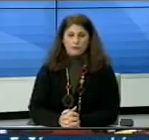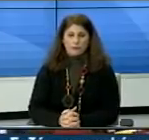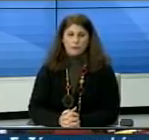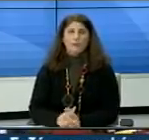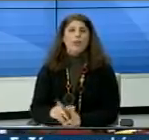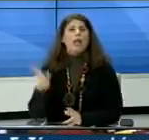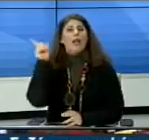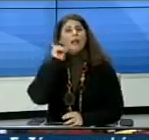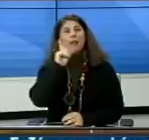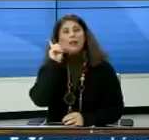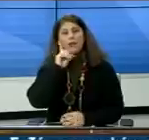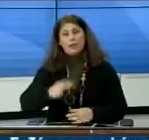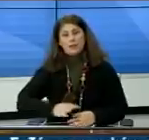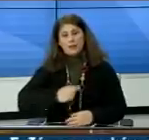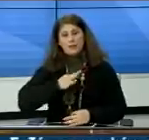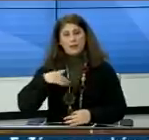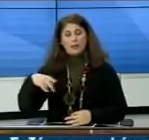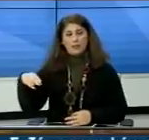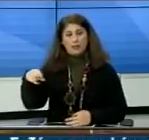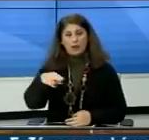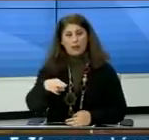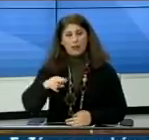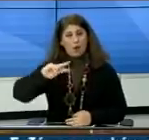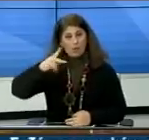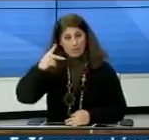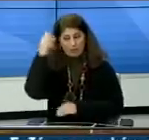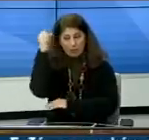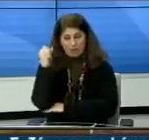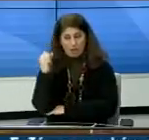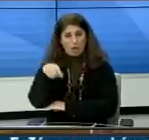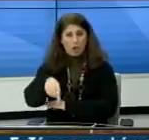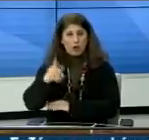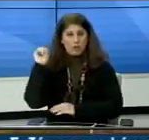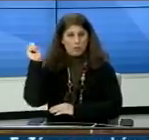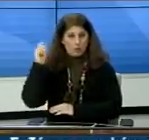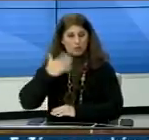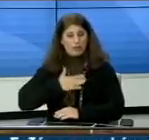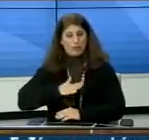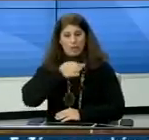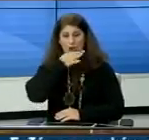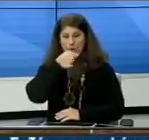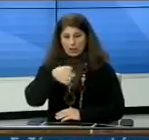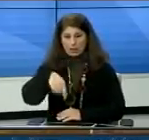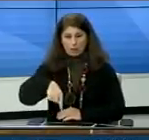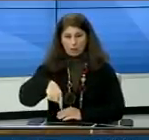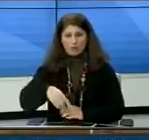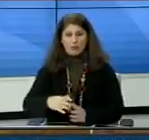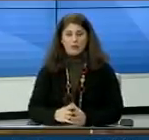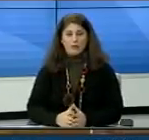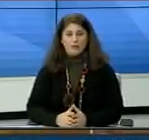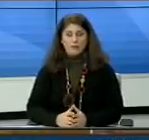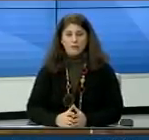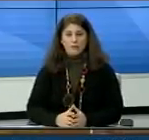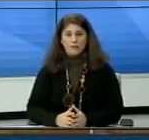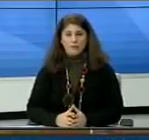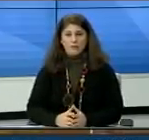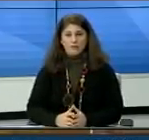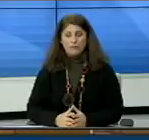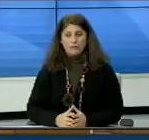Κυρίες και κύριοι συνάδελφοι, ο δεύτερος πυλώνας της πολιτικής μας, στον οποίο θέλω να αναφερθώ σήμερα,